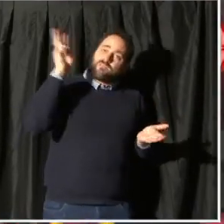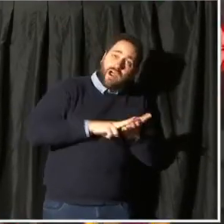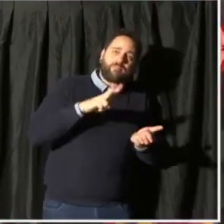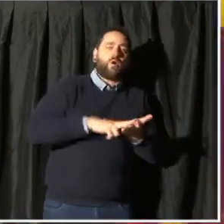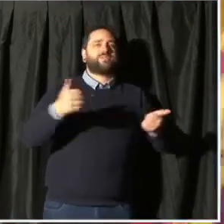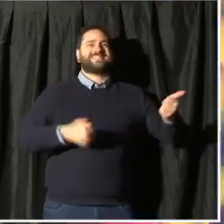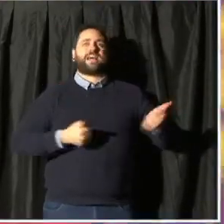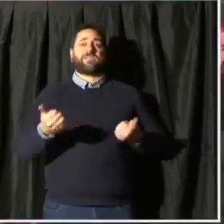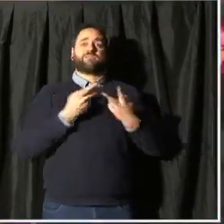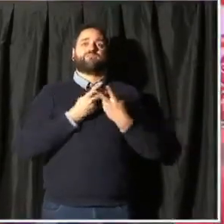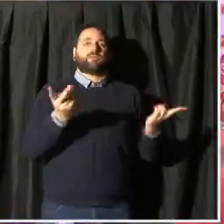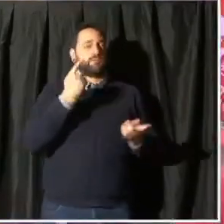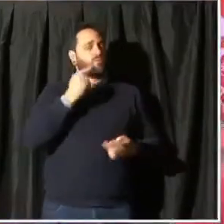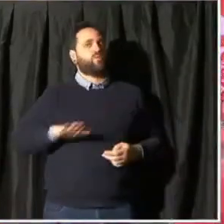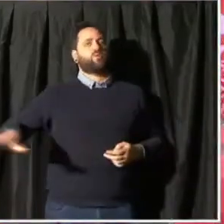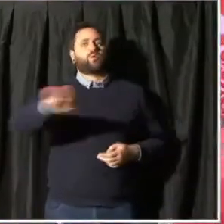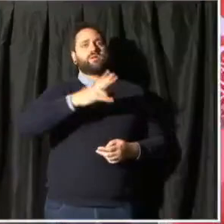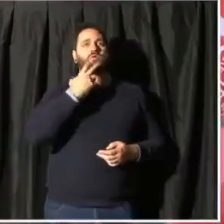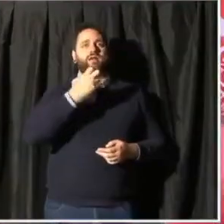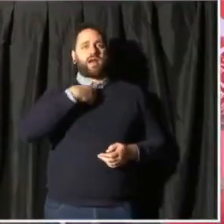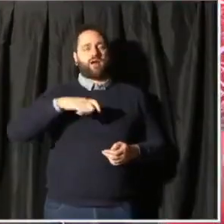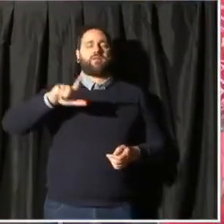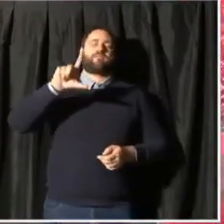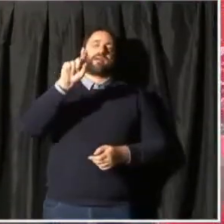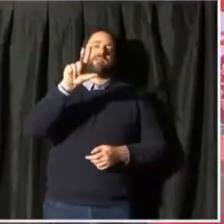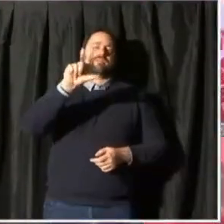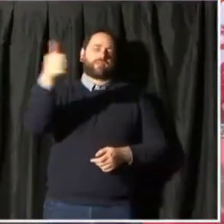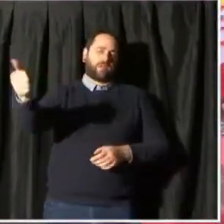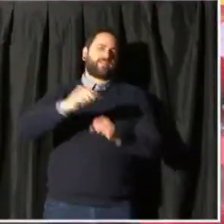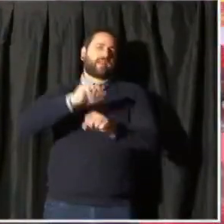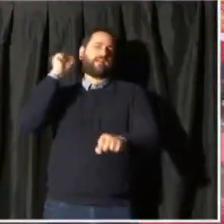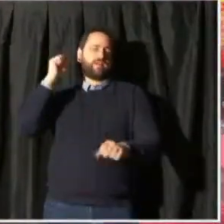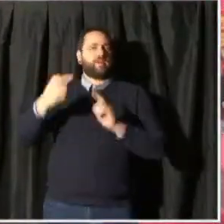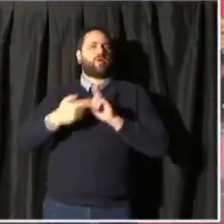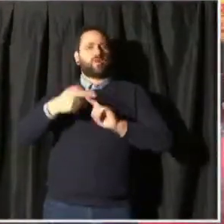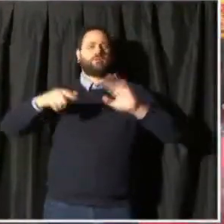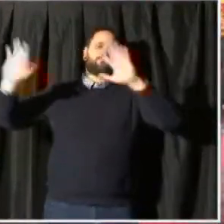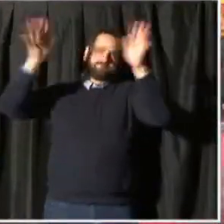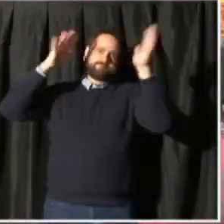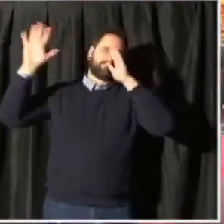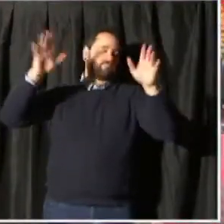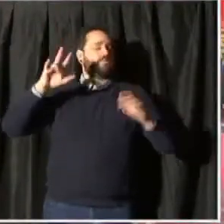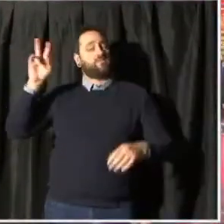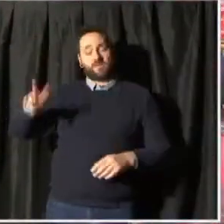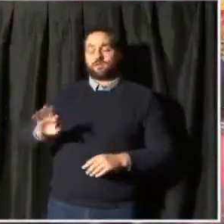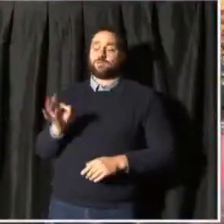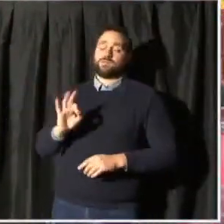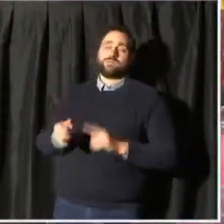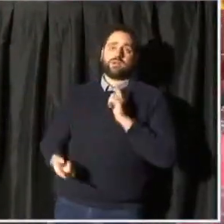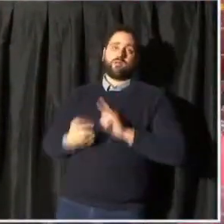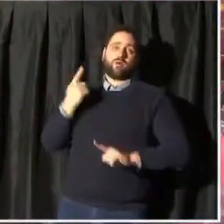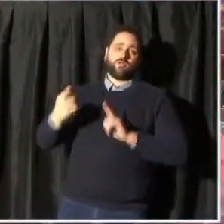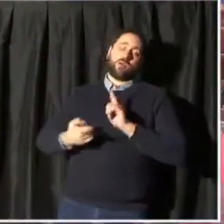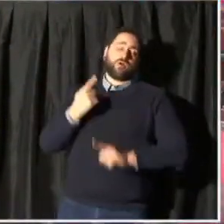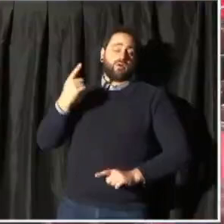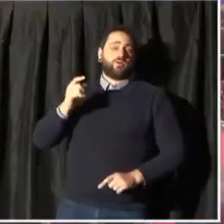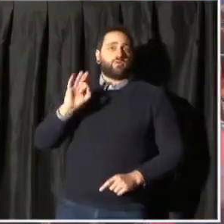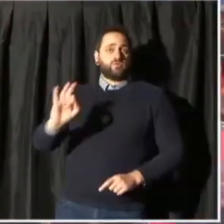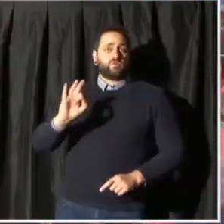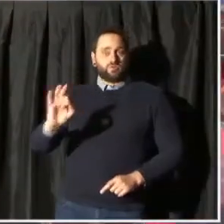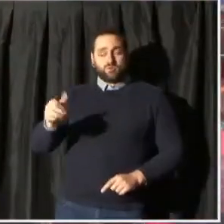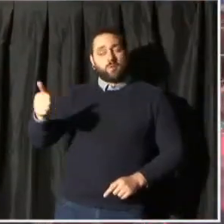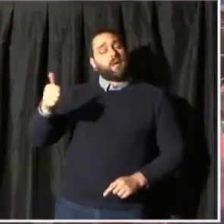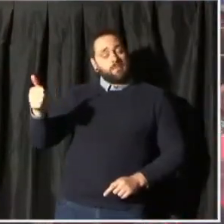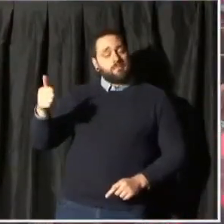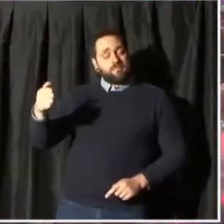siècle c'est une préoccupation forte je crois qu'elle se traduit pour ton esprit notamment par une revendication